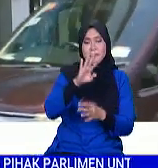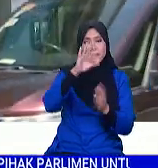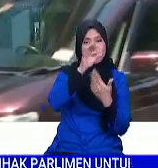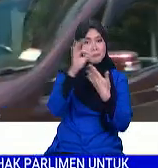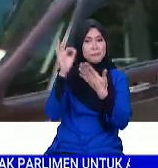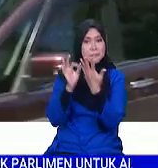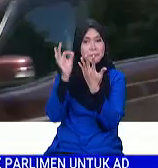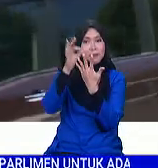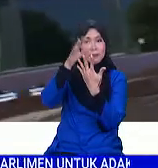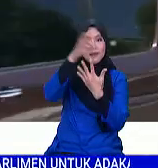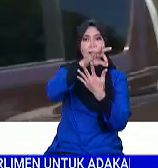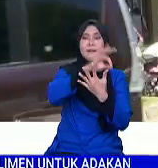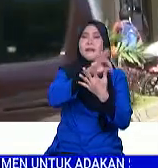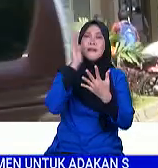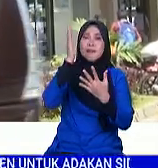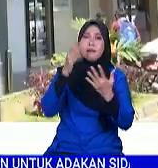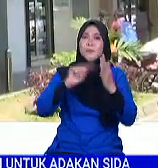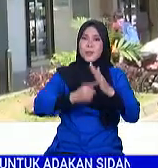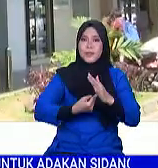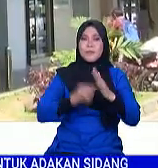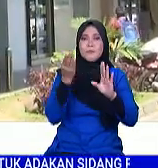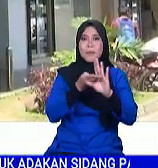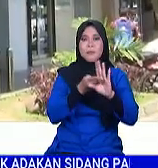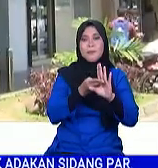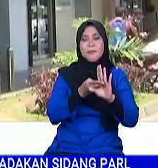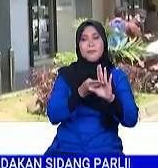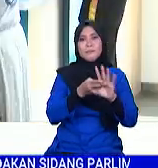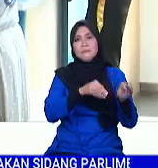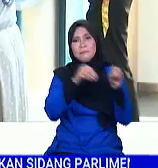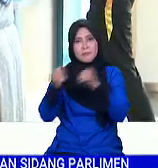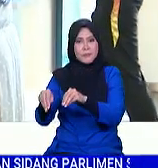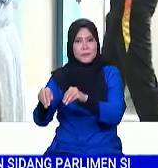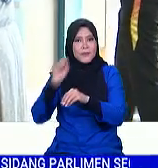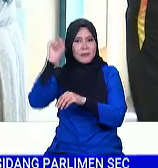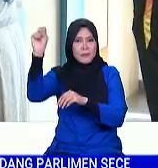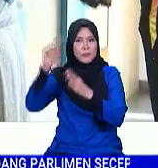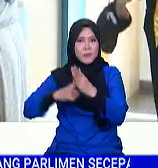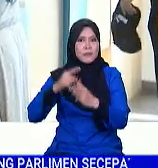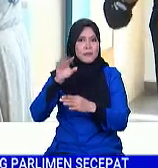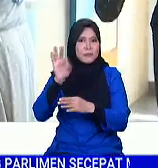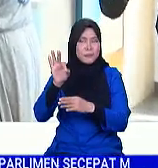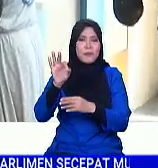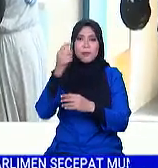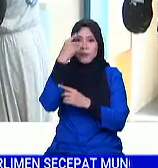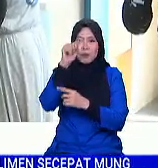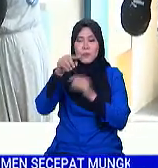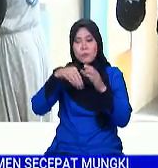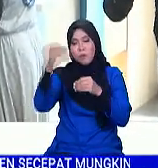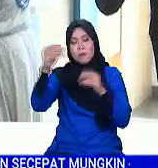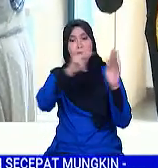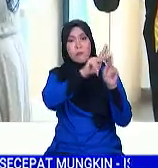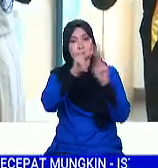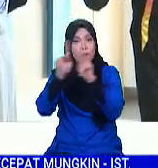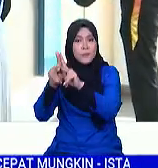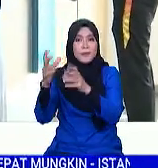nasional BSN akan memulakan kemudahan perbankan mudah alih di Sabah pada Juli ini bagi memudahkan penduduk luar Bandar